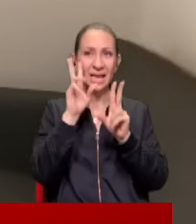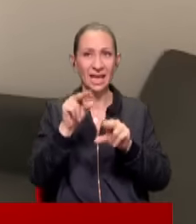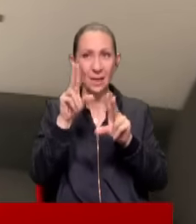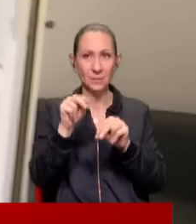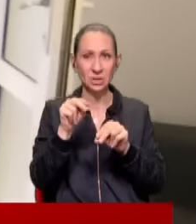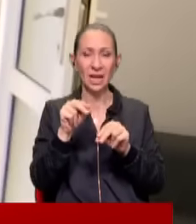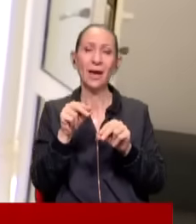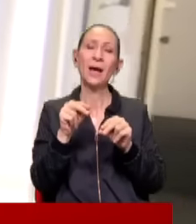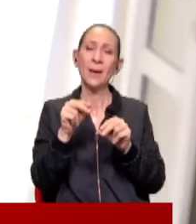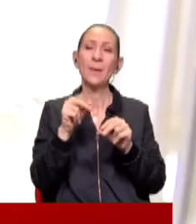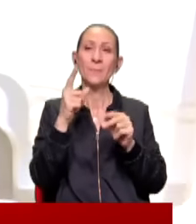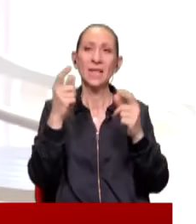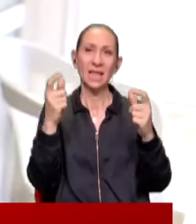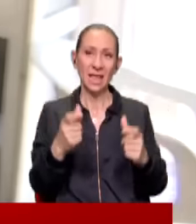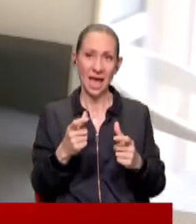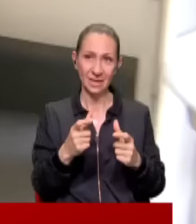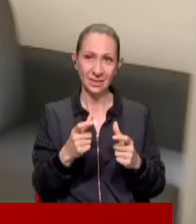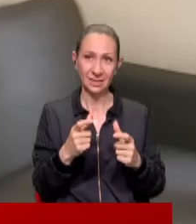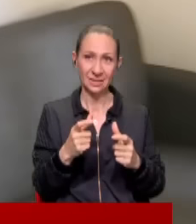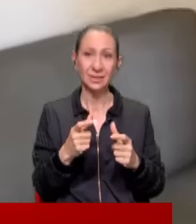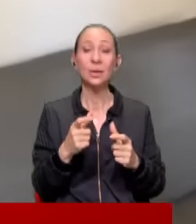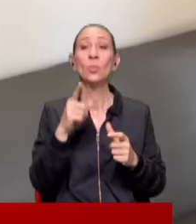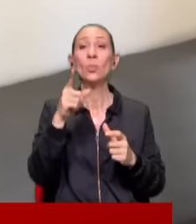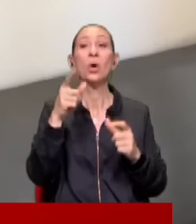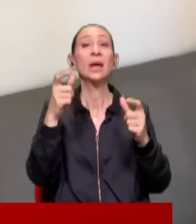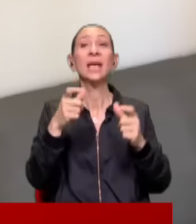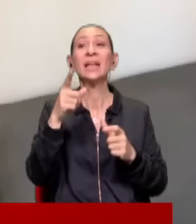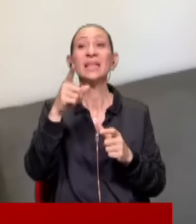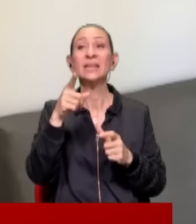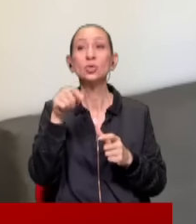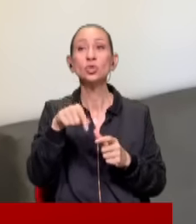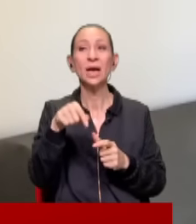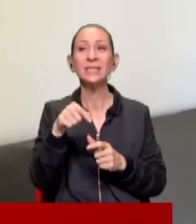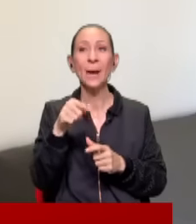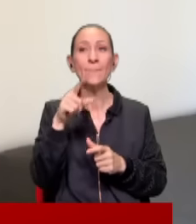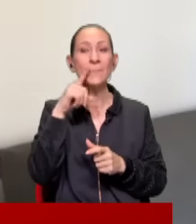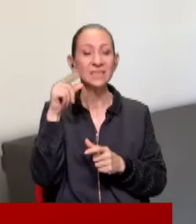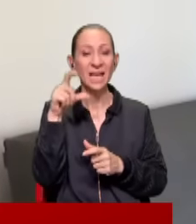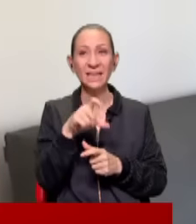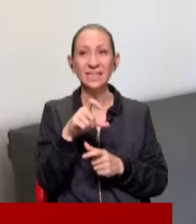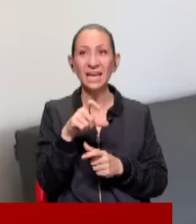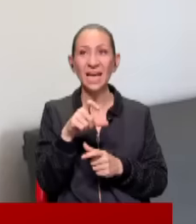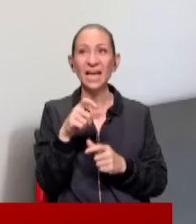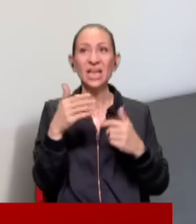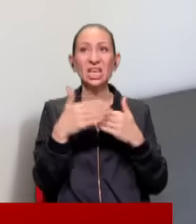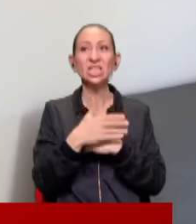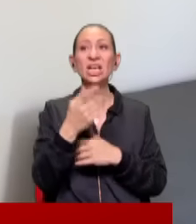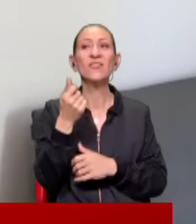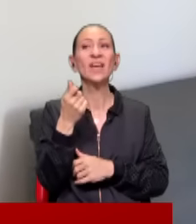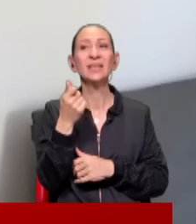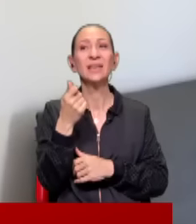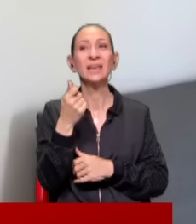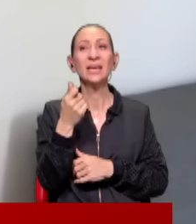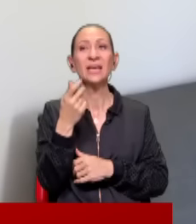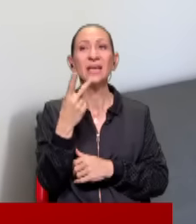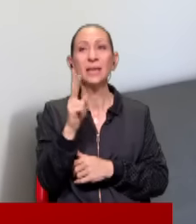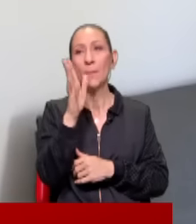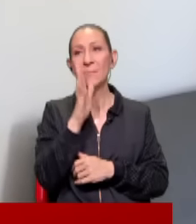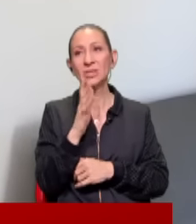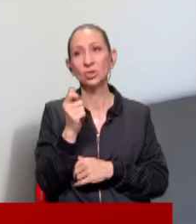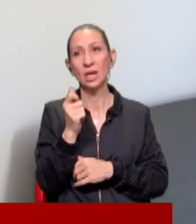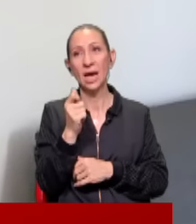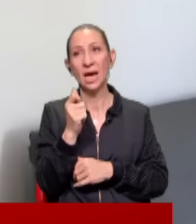ailenin konaklayabileceği bir apart. Ve bu apartın şu anda Mayıs ayında gecelik fiyatı